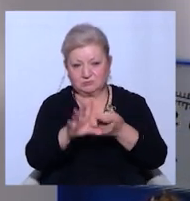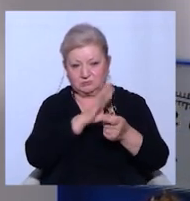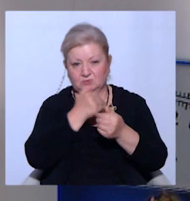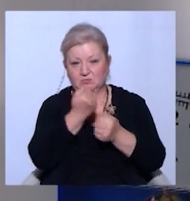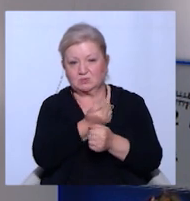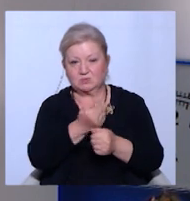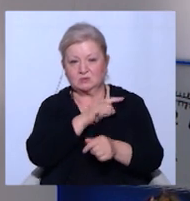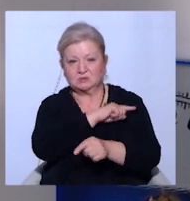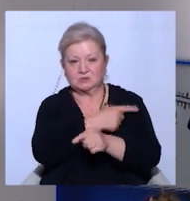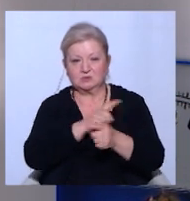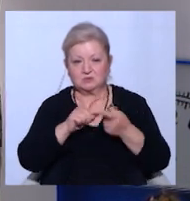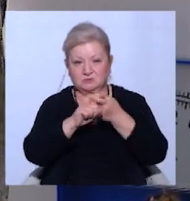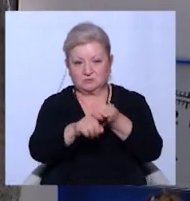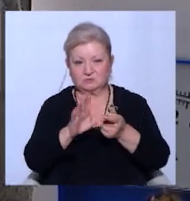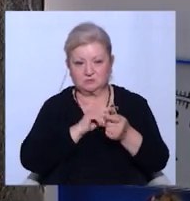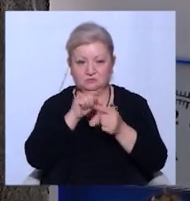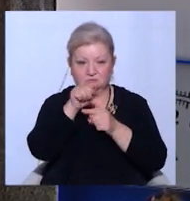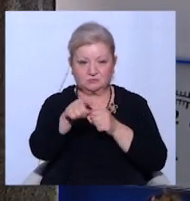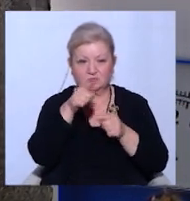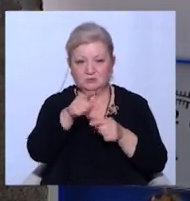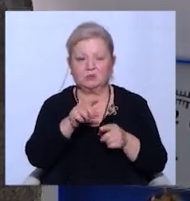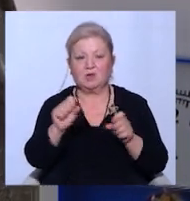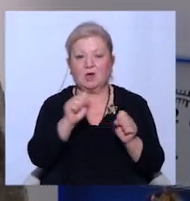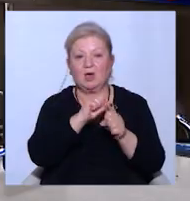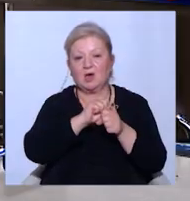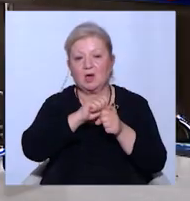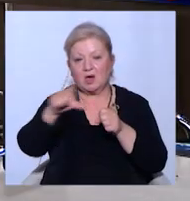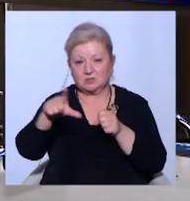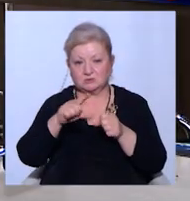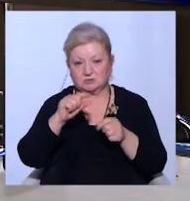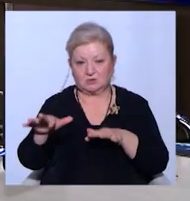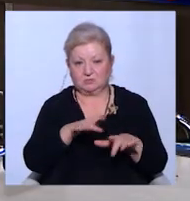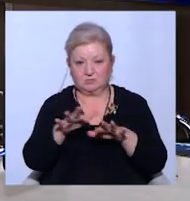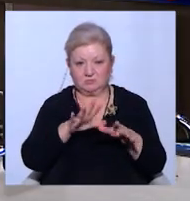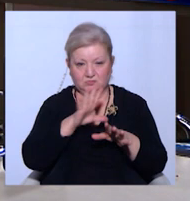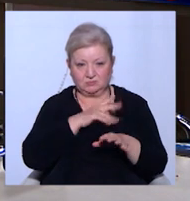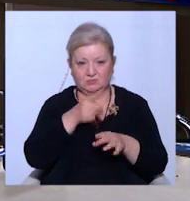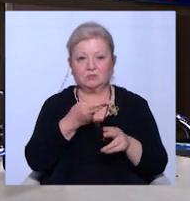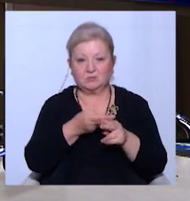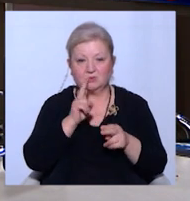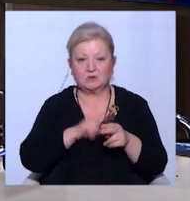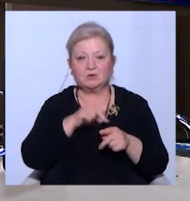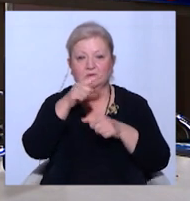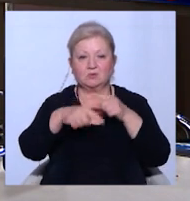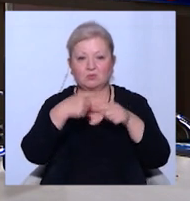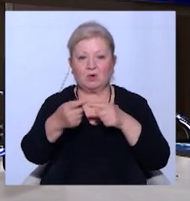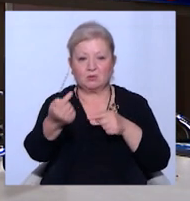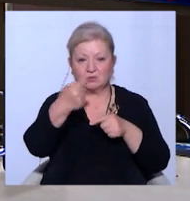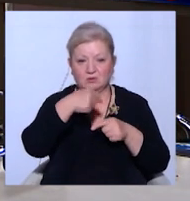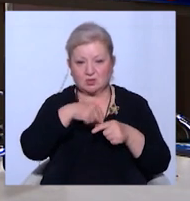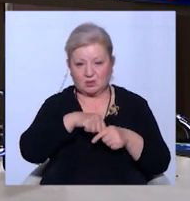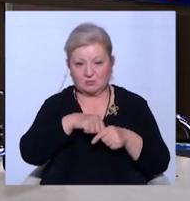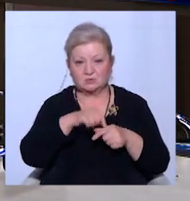სხეული, როდესაც განვიხილეთ და მდგენელებად დავშალეთ. ზუსტად იგივე თემა არის. ეხლა შევხედოთ, რა იქნება, თუ